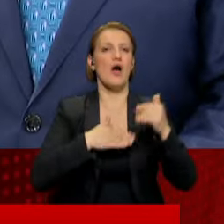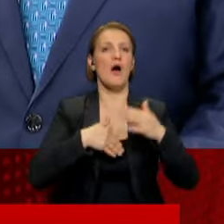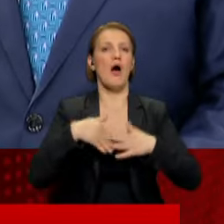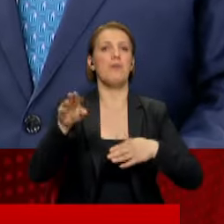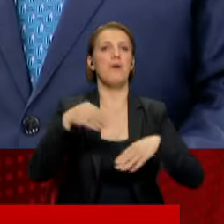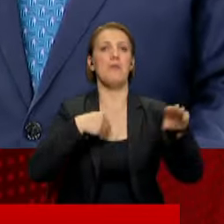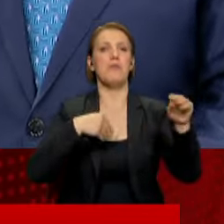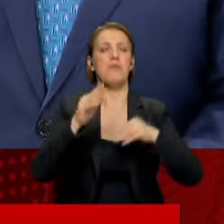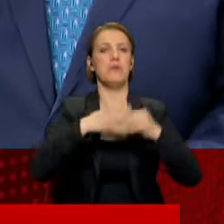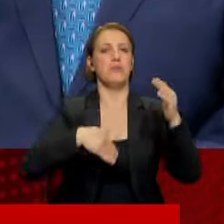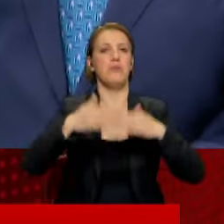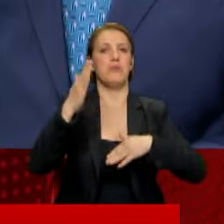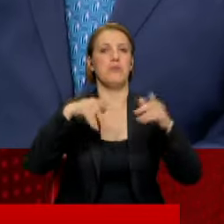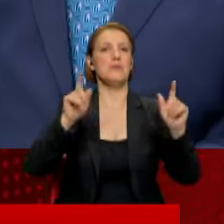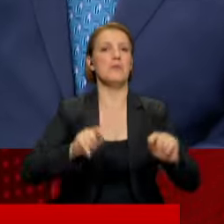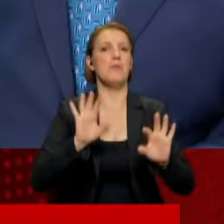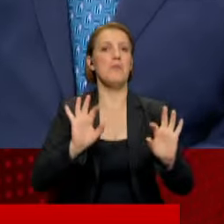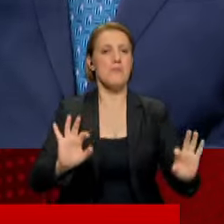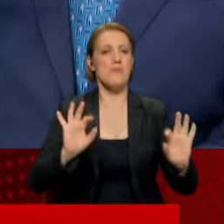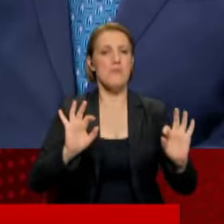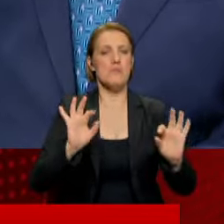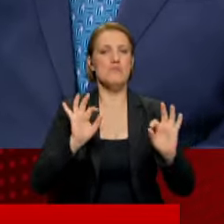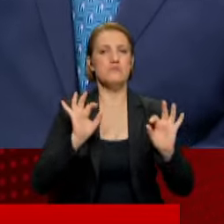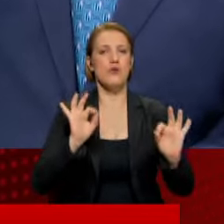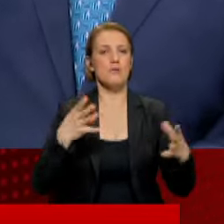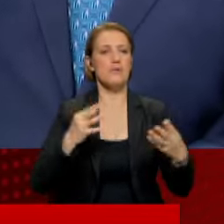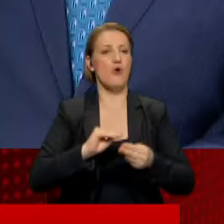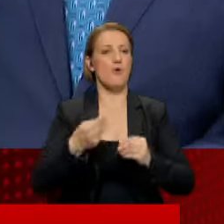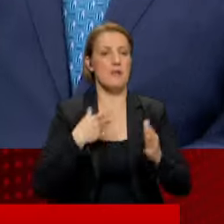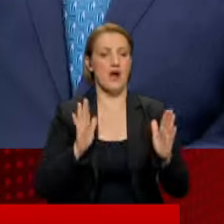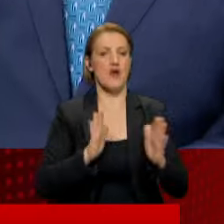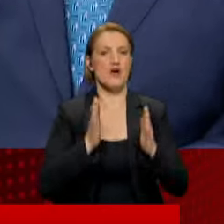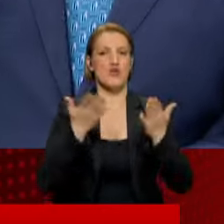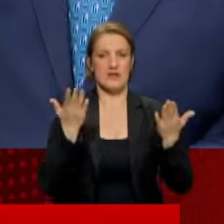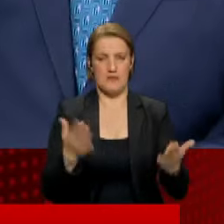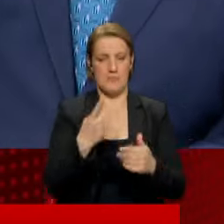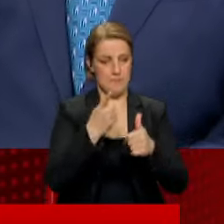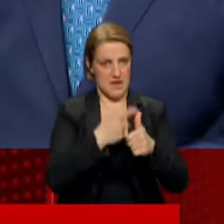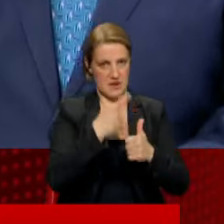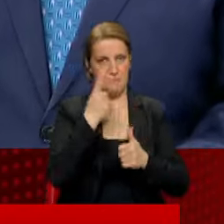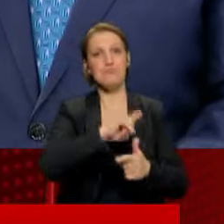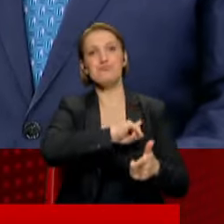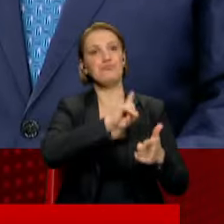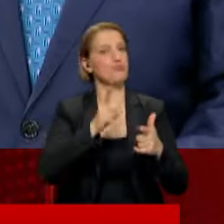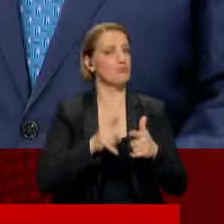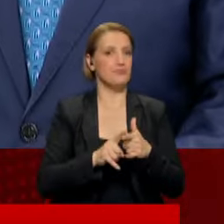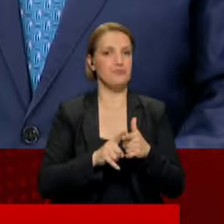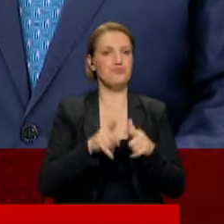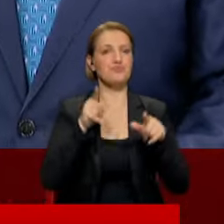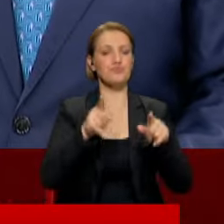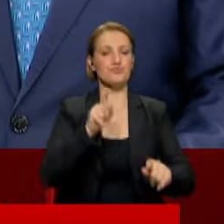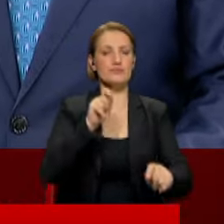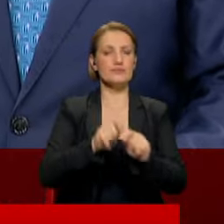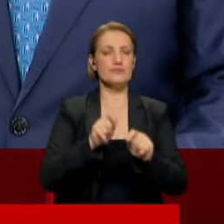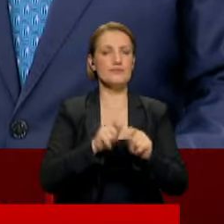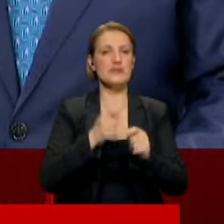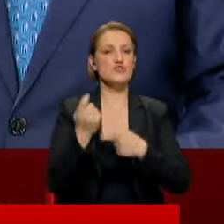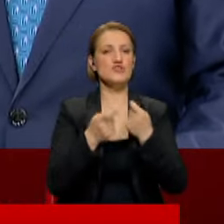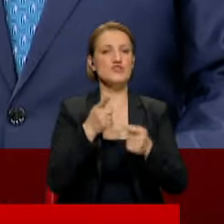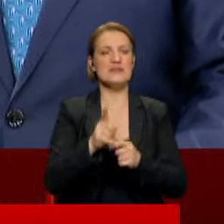ilkercim dolayısıyla böyle bir garabet le karşı karşıyayız Bu bir iki bu işin